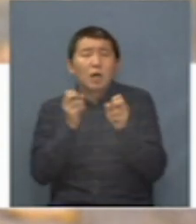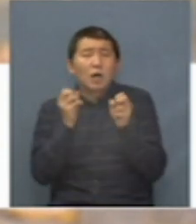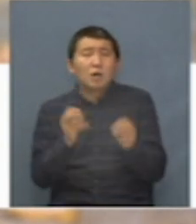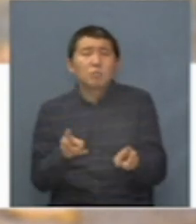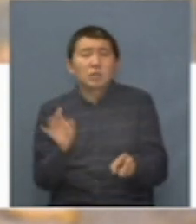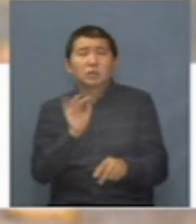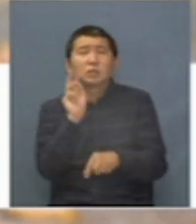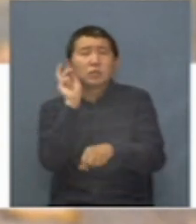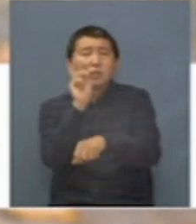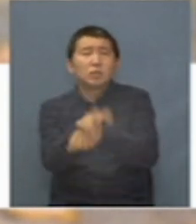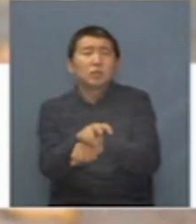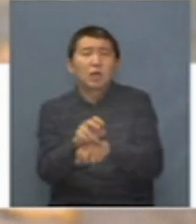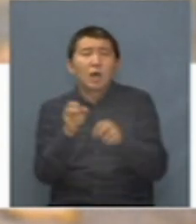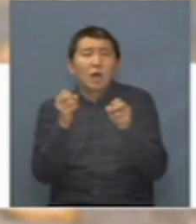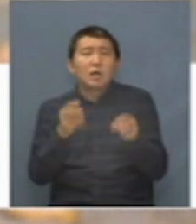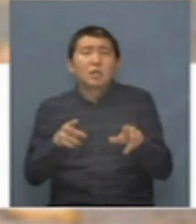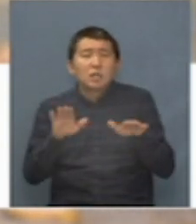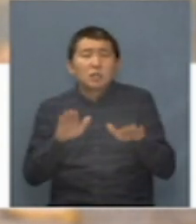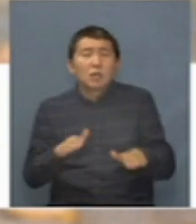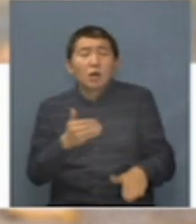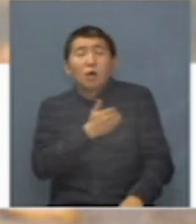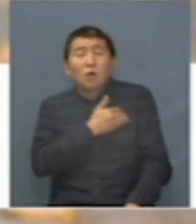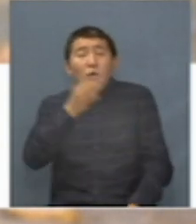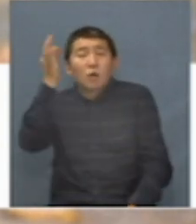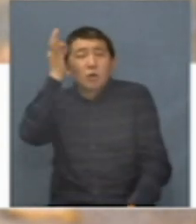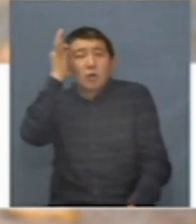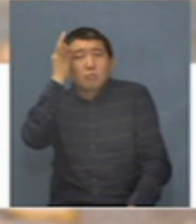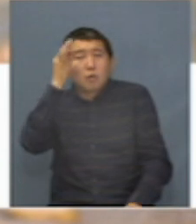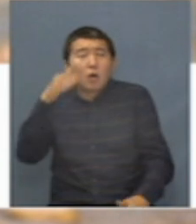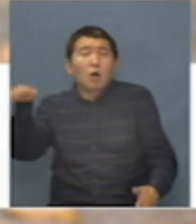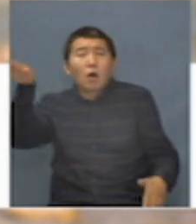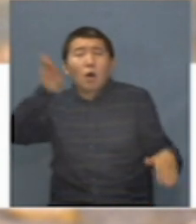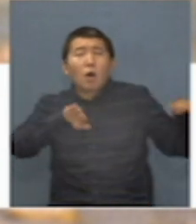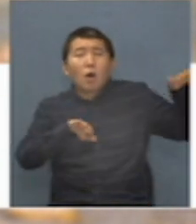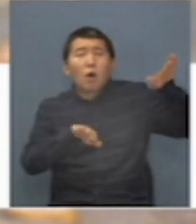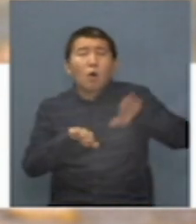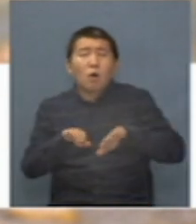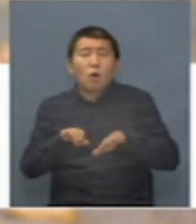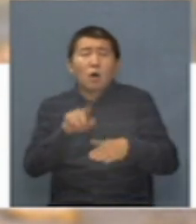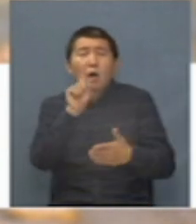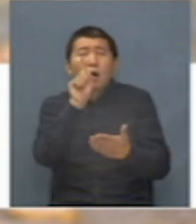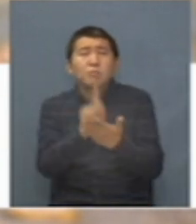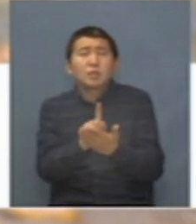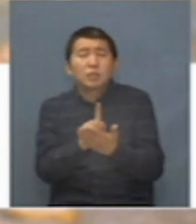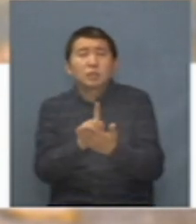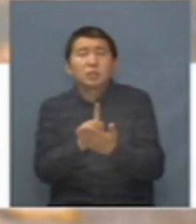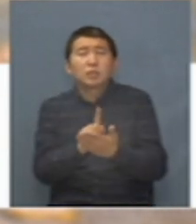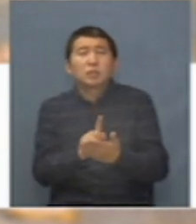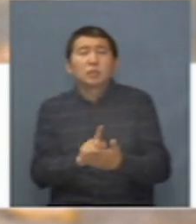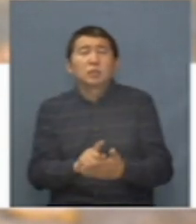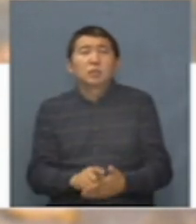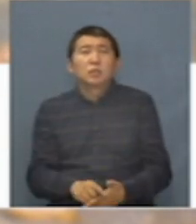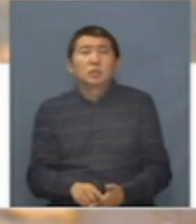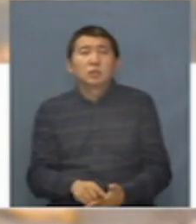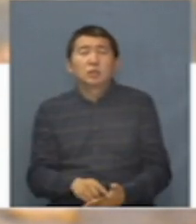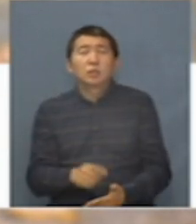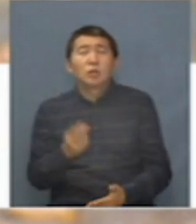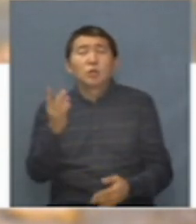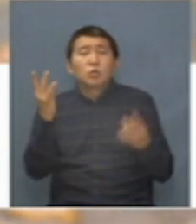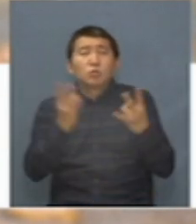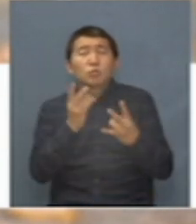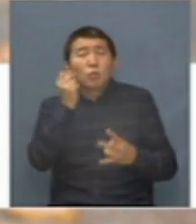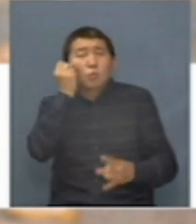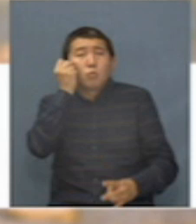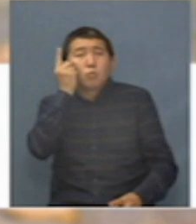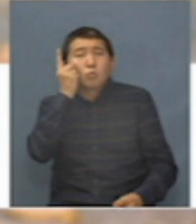участки. Хотелось бы напомнить, что, направляясь в горы, обязательно ознакомиться с условиями погоды и